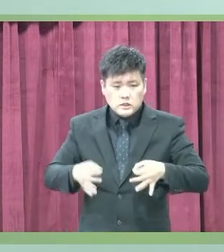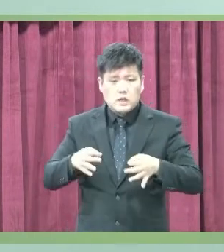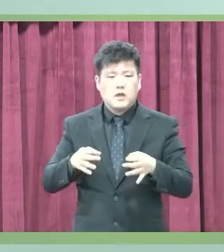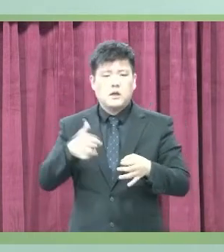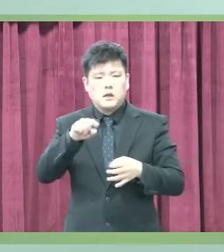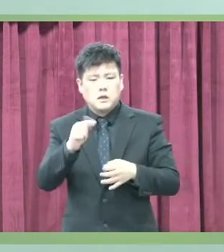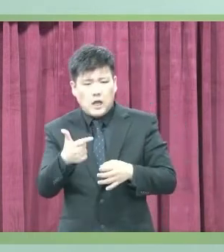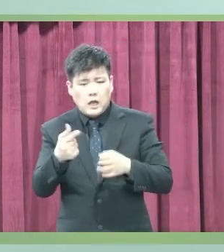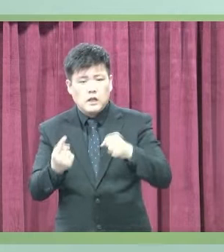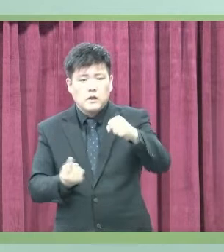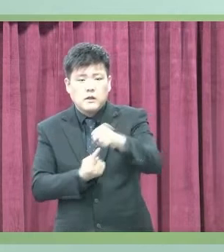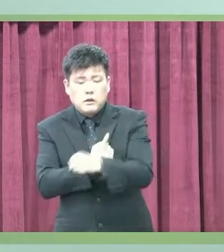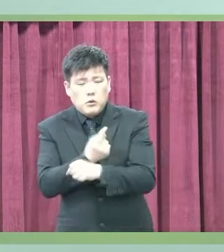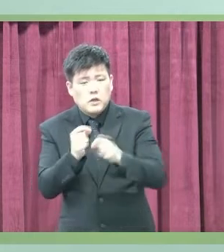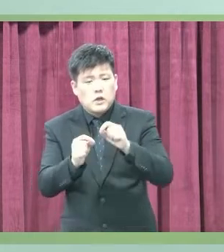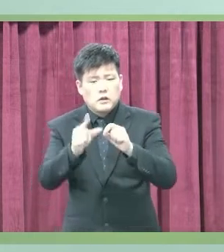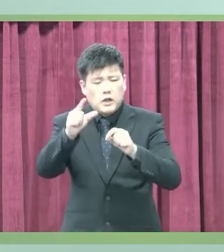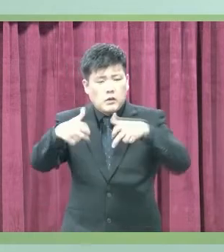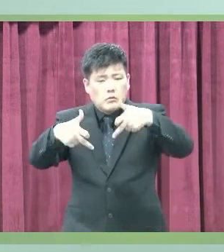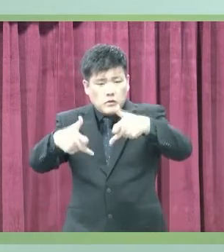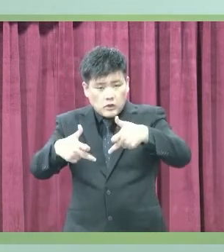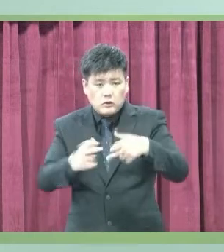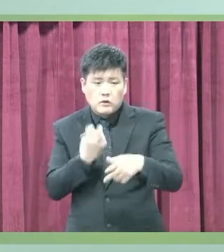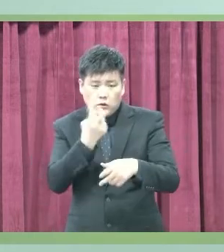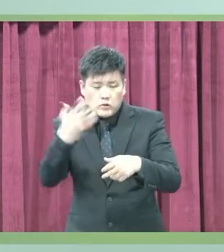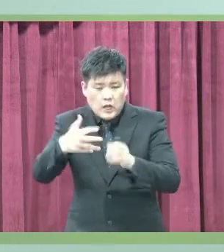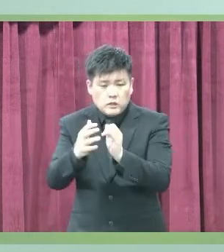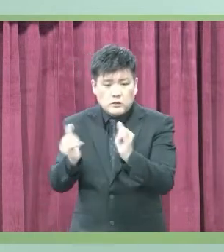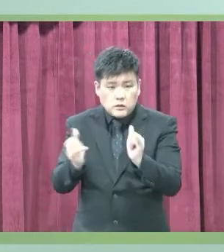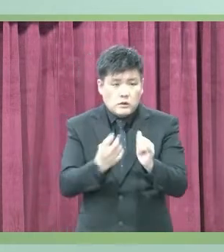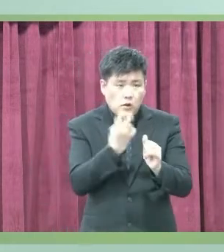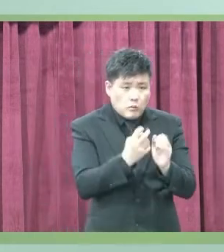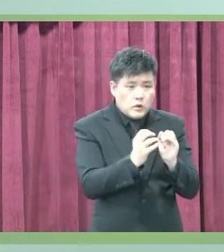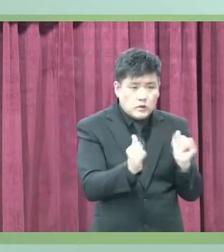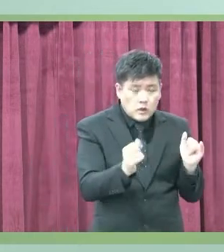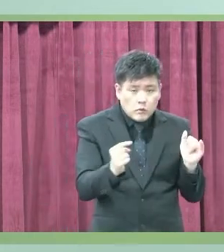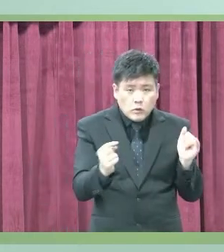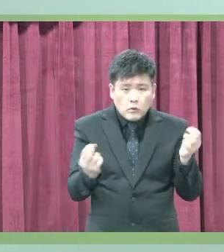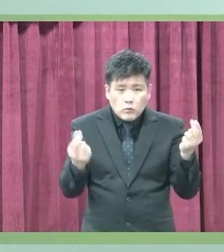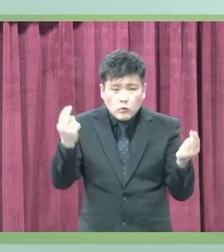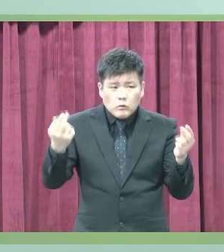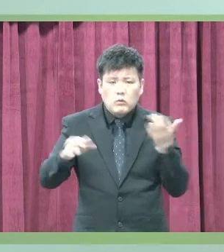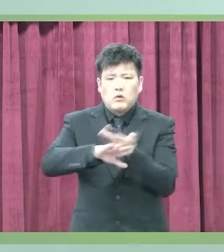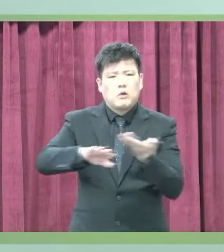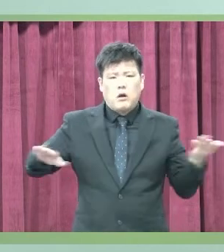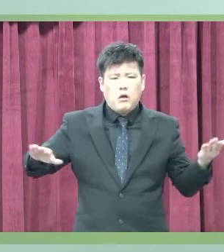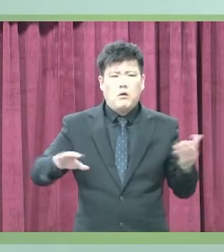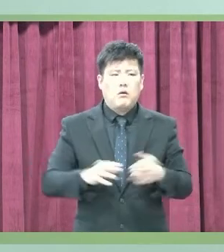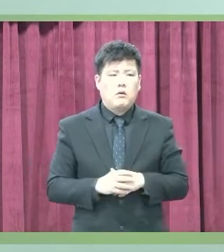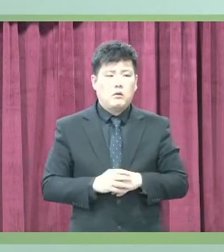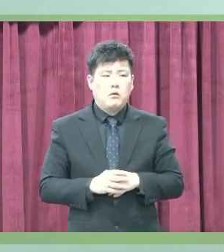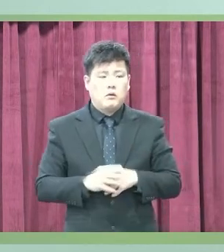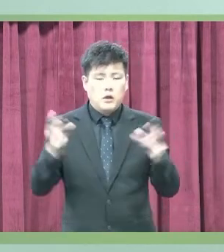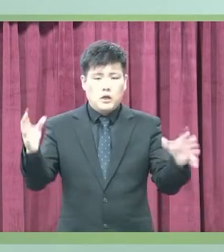장애를 제외하고 대부분의 장애 유형에서 검진 미수검자가 수검자보다 크게 나타납니다. 요약 및